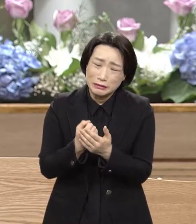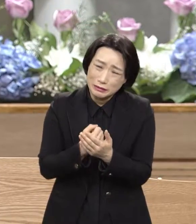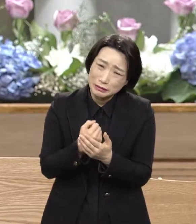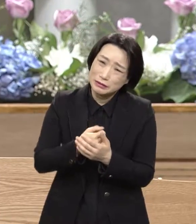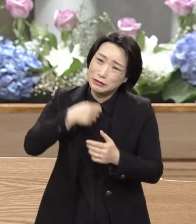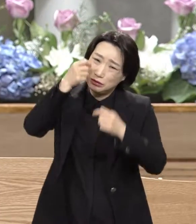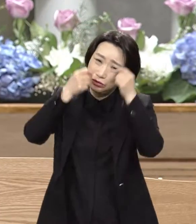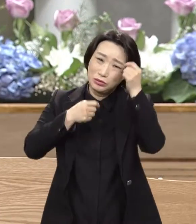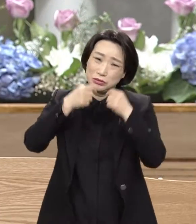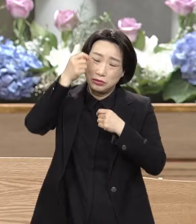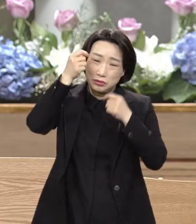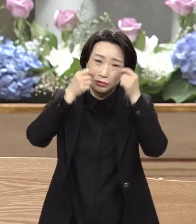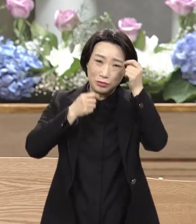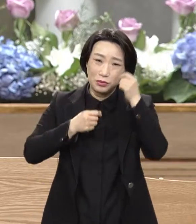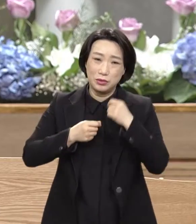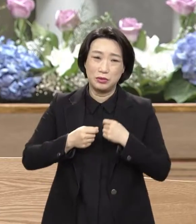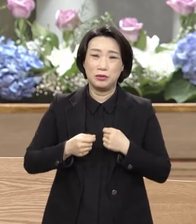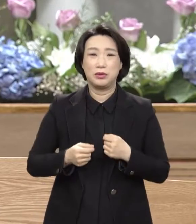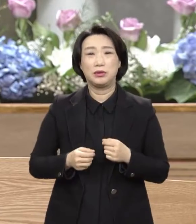쓰린 눈물.